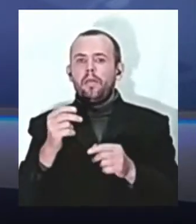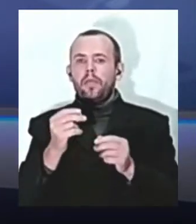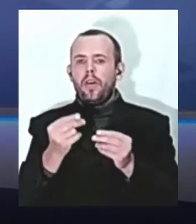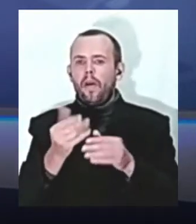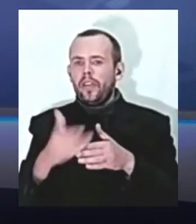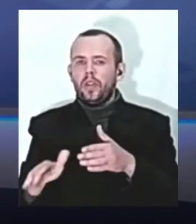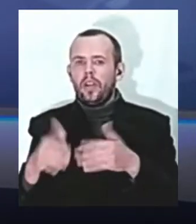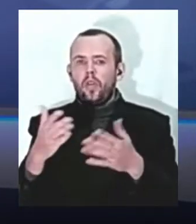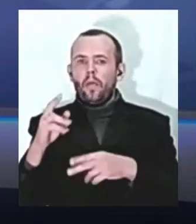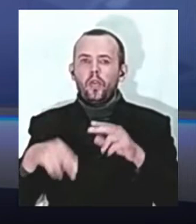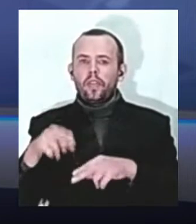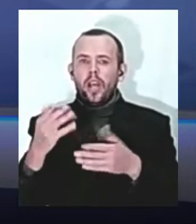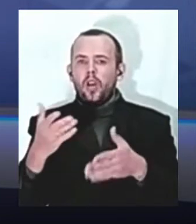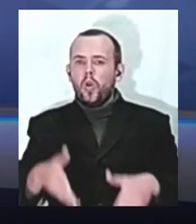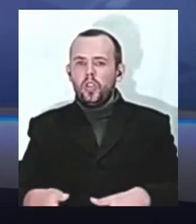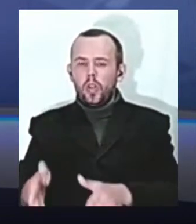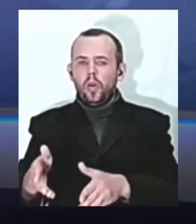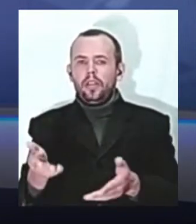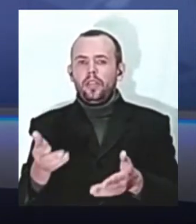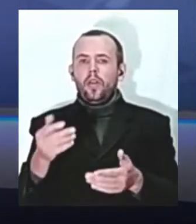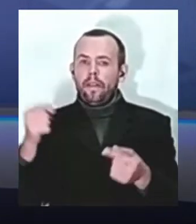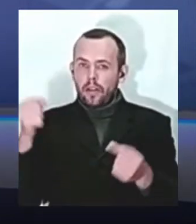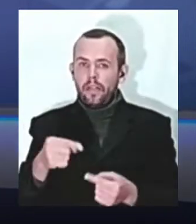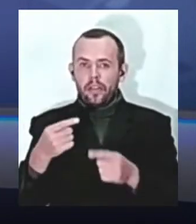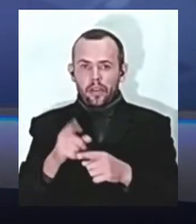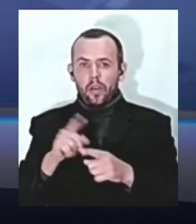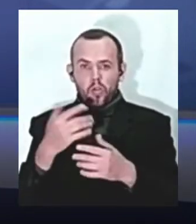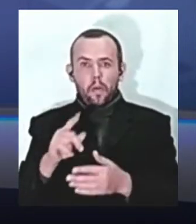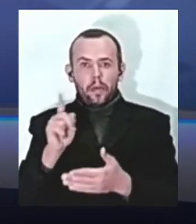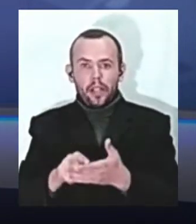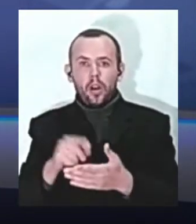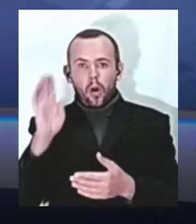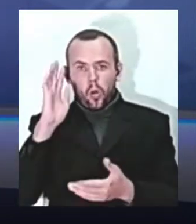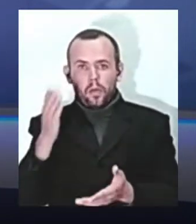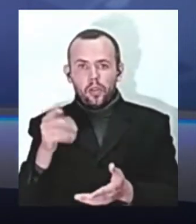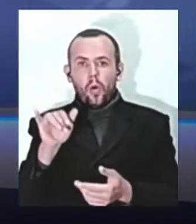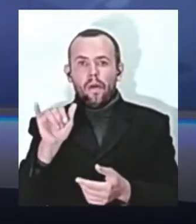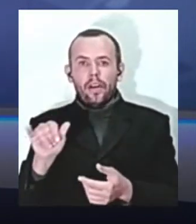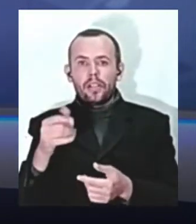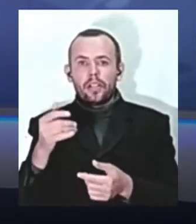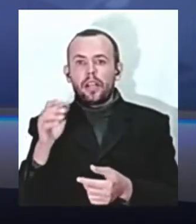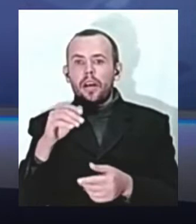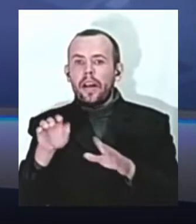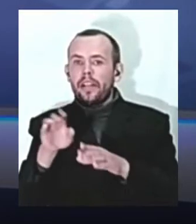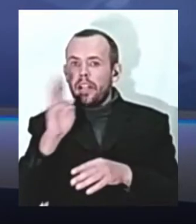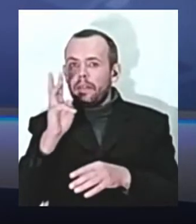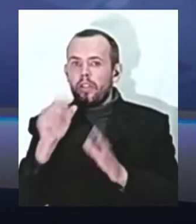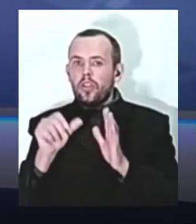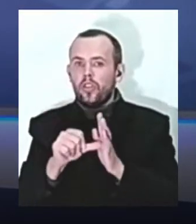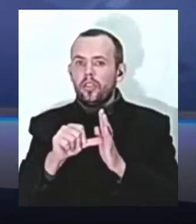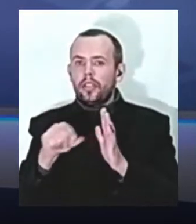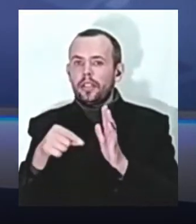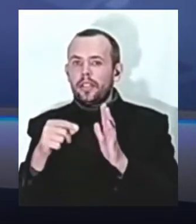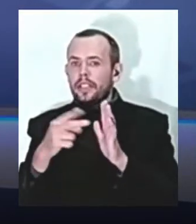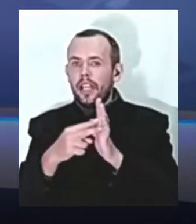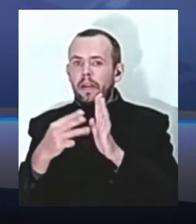якоїсь дороги. Відповідно, одразу постає питання. Хлопці, у вас рівень заробітної плати там 6, 7, 8 тисяч